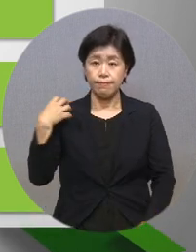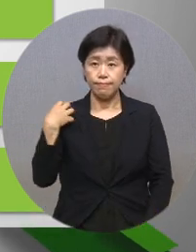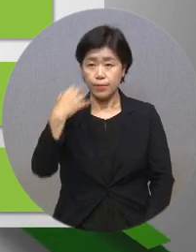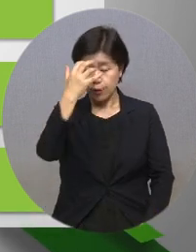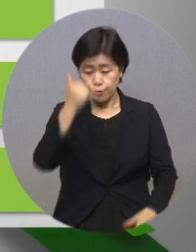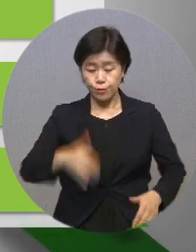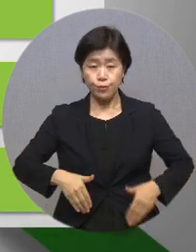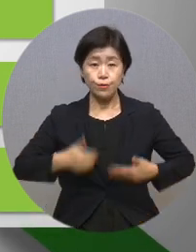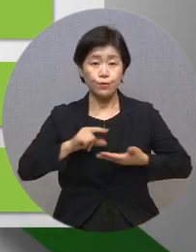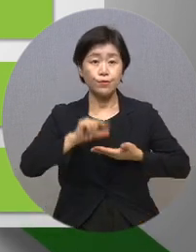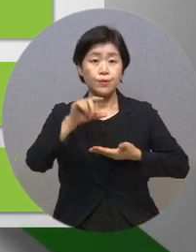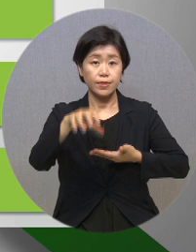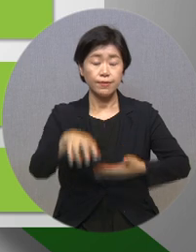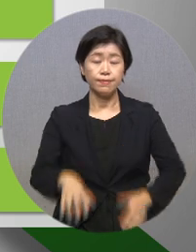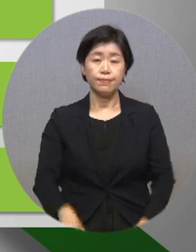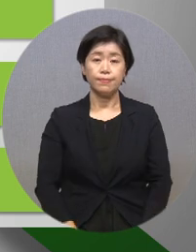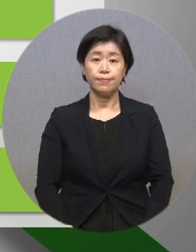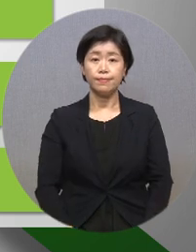담당지사는 충남지사입니다.